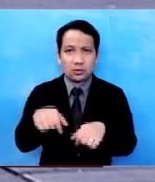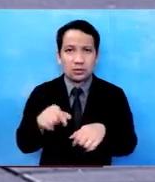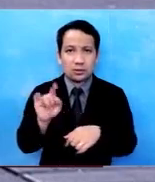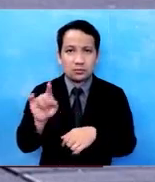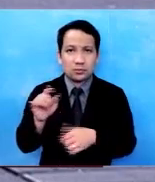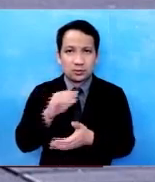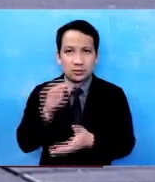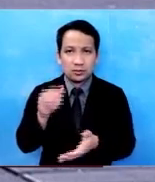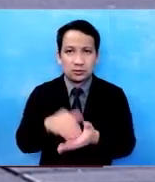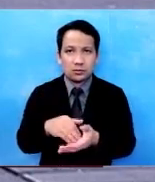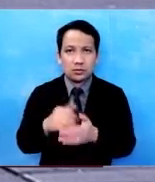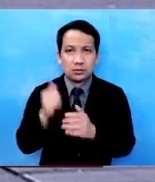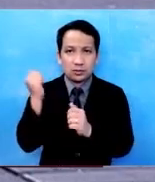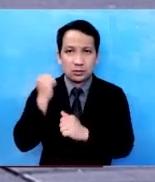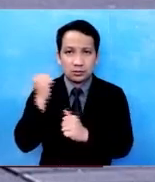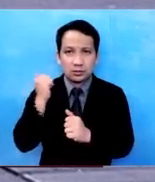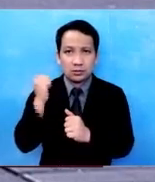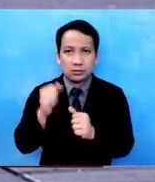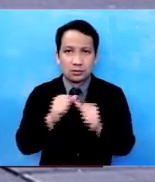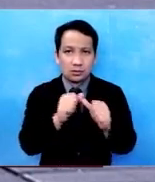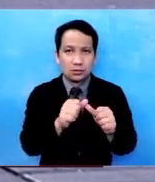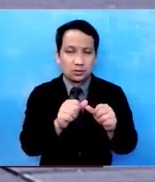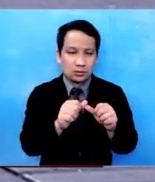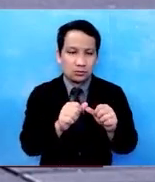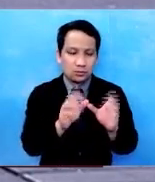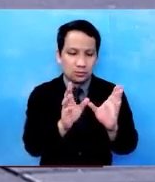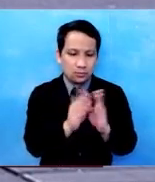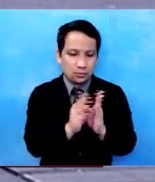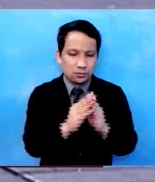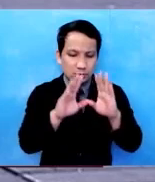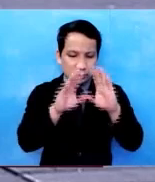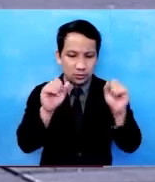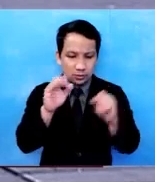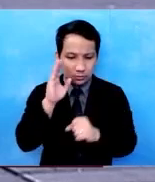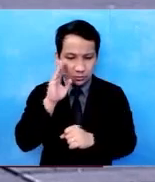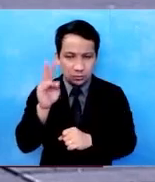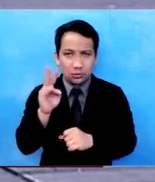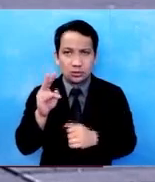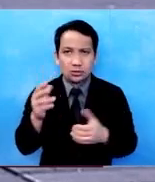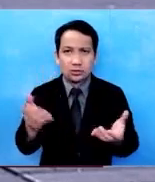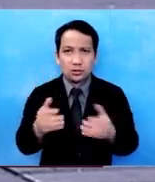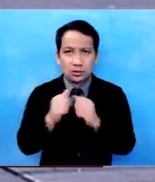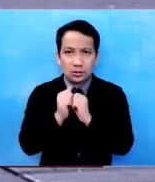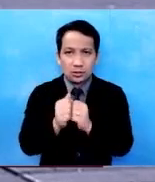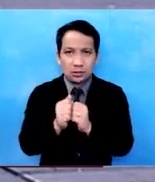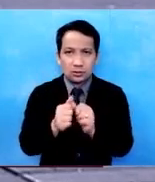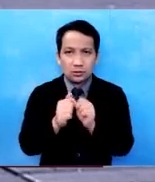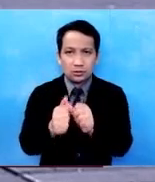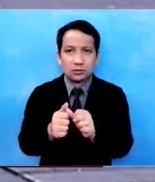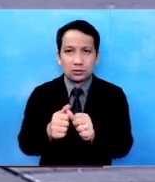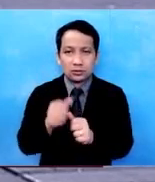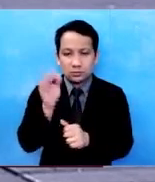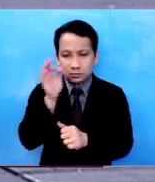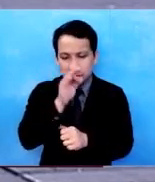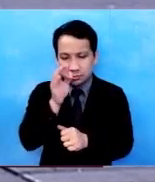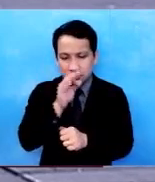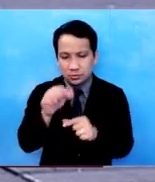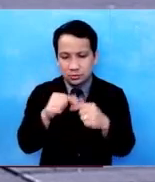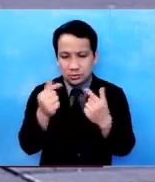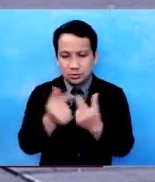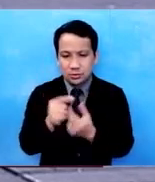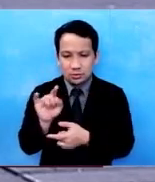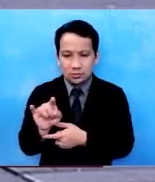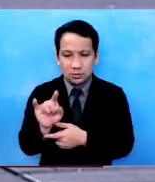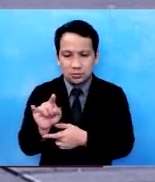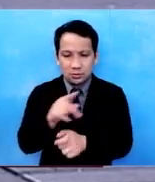dahil inaasahan na magkakaroon ng press briefing si Pangulong Bongbong Marcos kasama ang Philippine delegation, ang Philippine media para